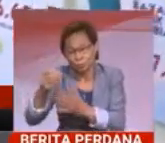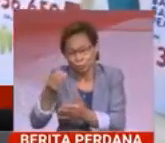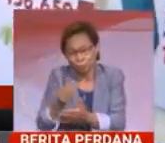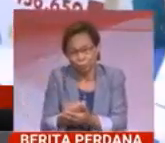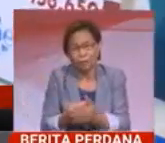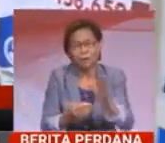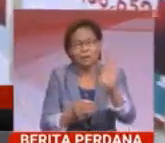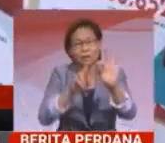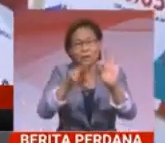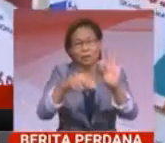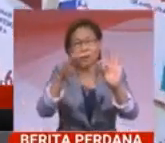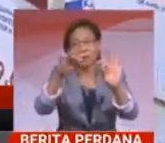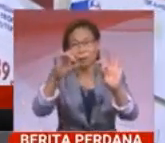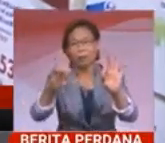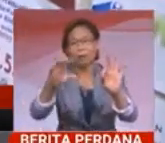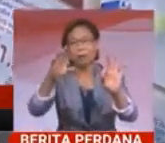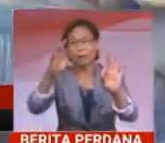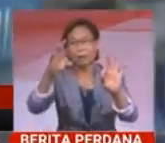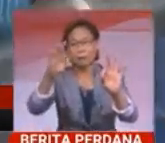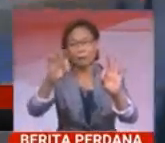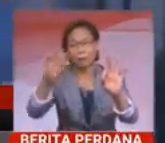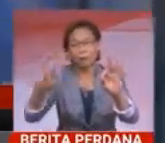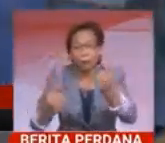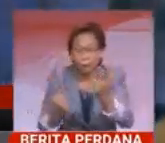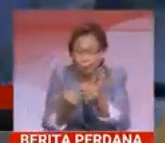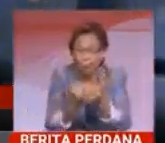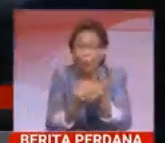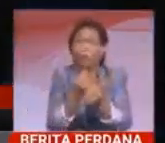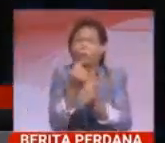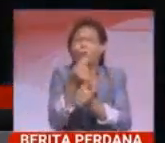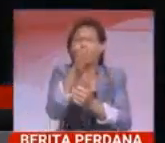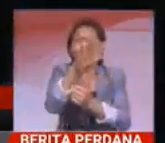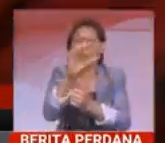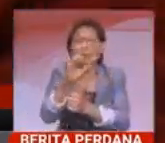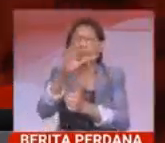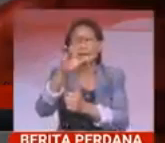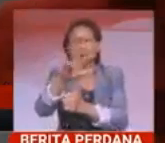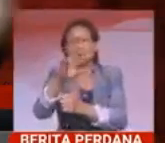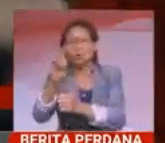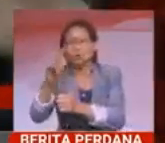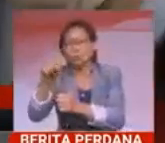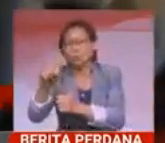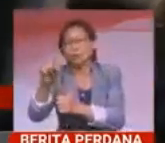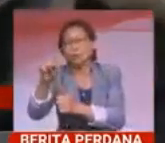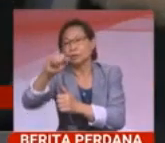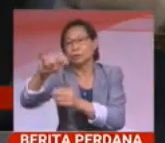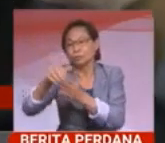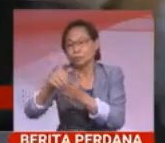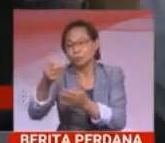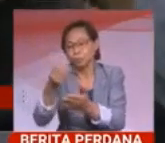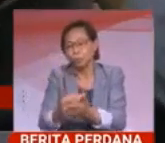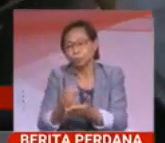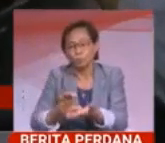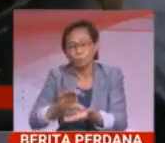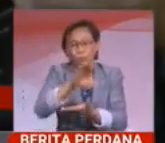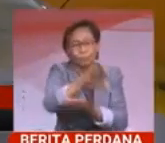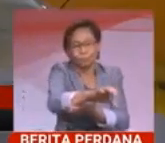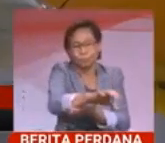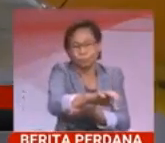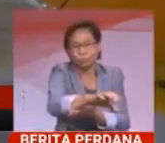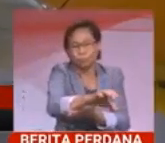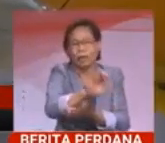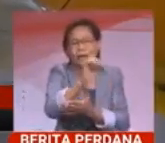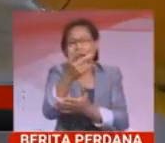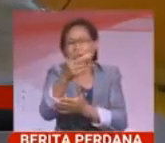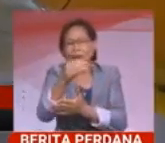hai 9864 pembiayaan bernilai 537 pulau satu juta ringgit telah disalurkan melalui